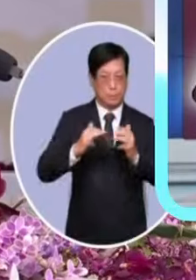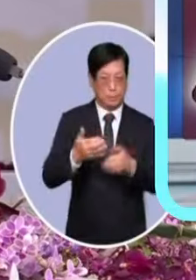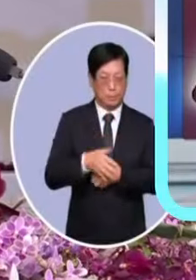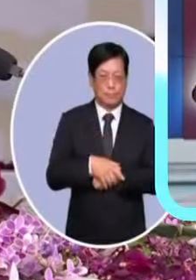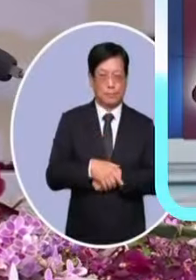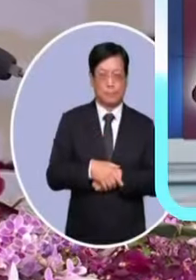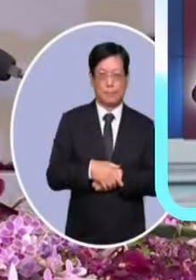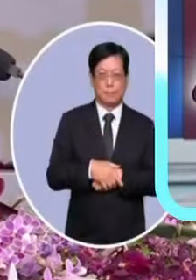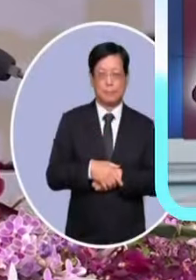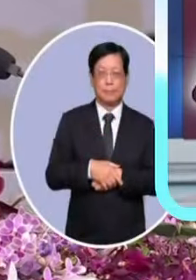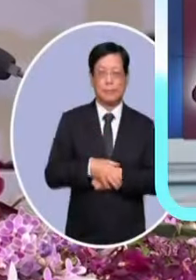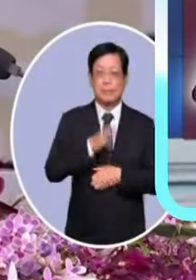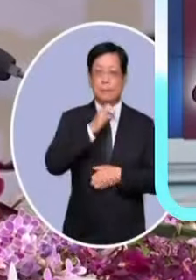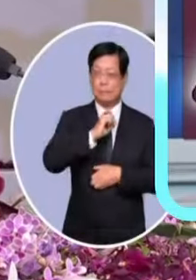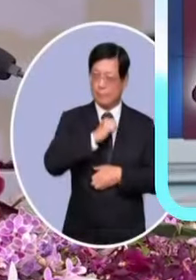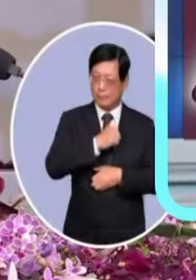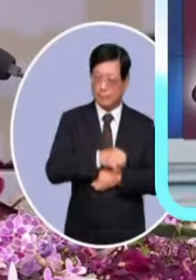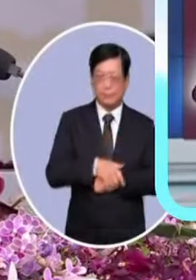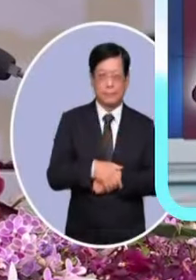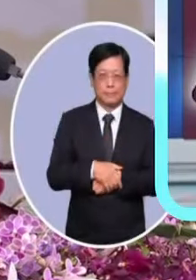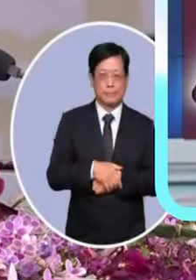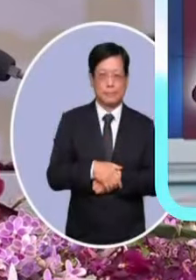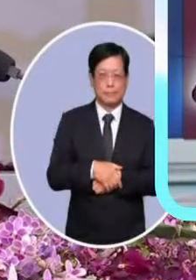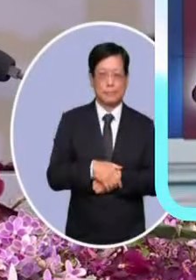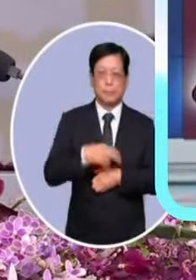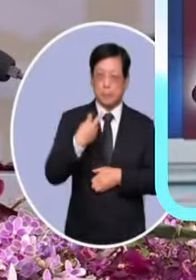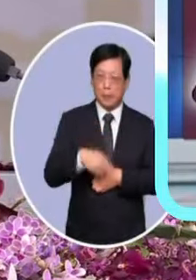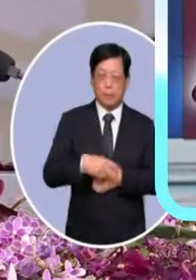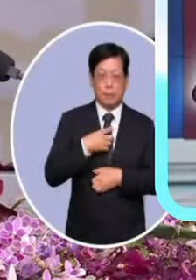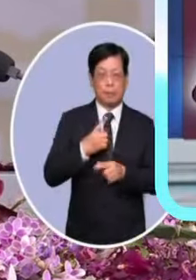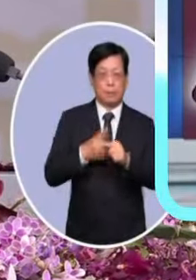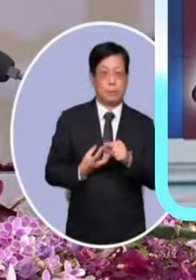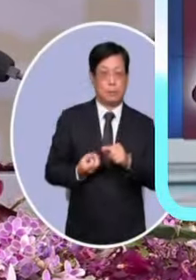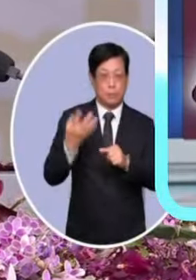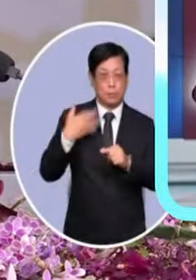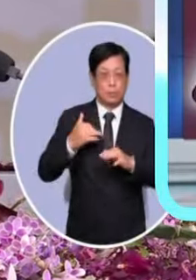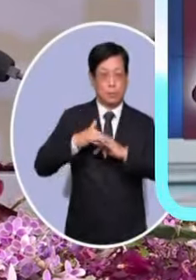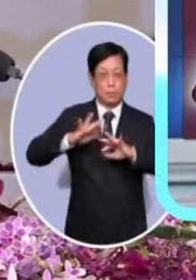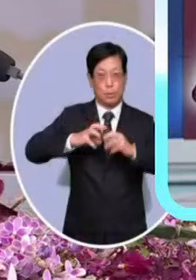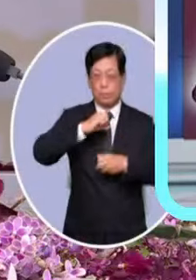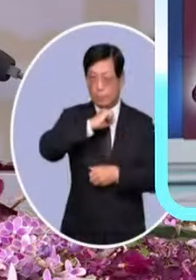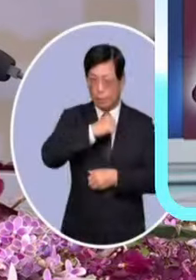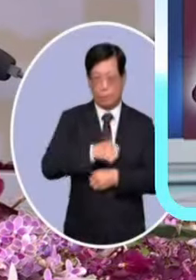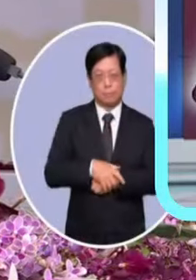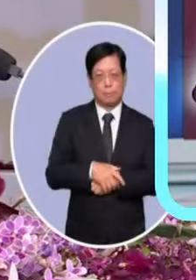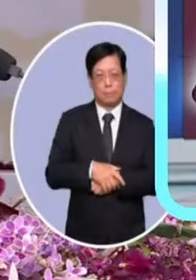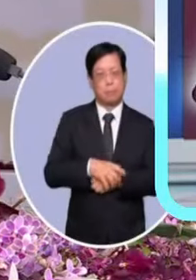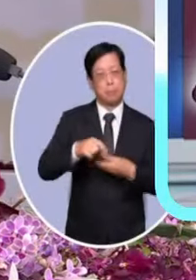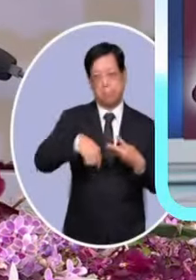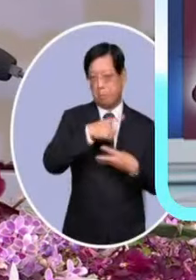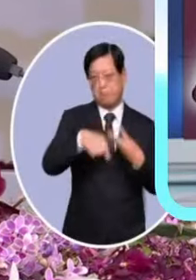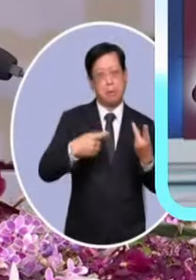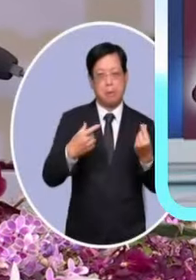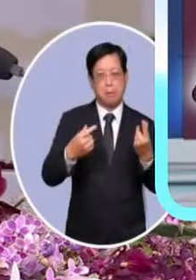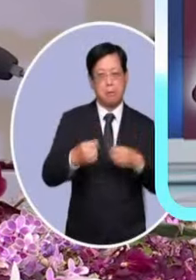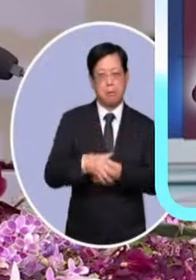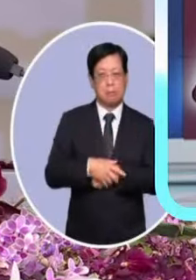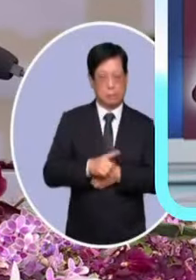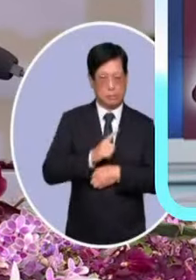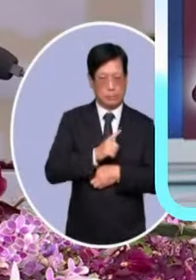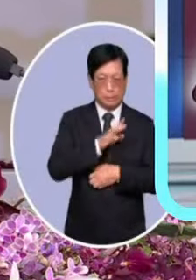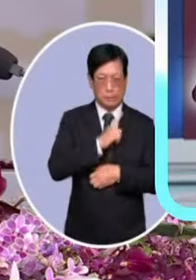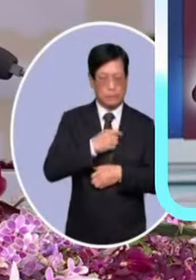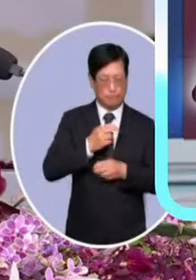那个黄介正讲的更那个，黄介正说赖清德当总统之后，中国跟美国都变成恐怖情